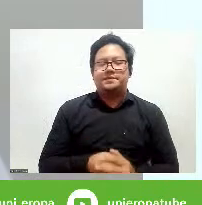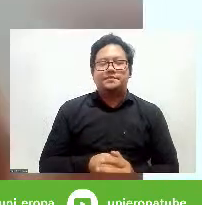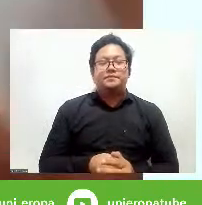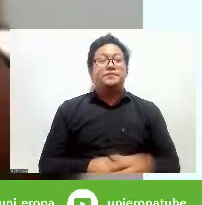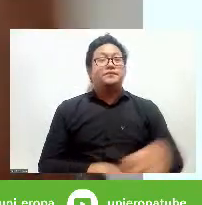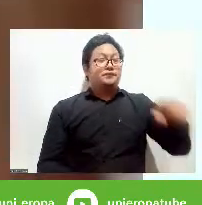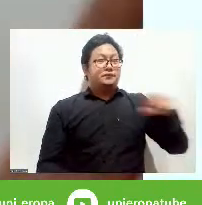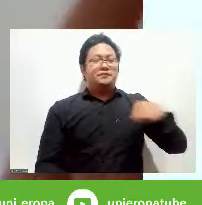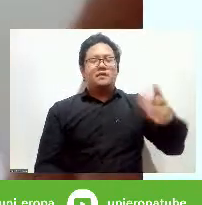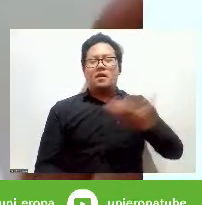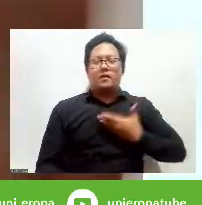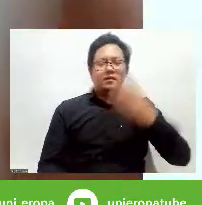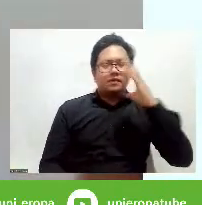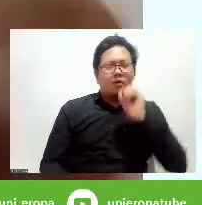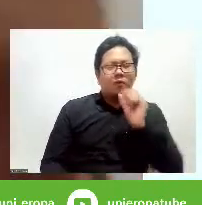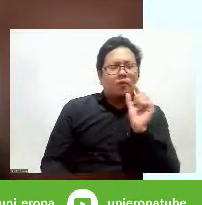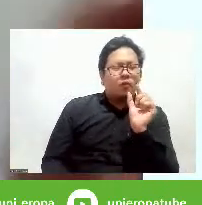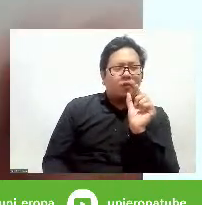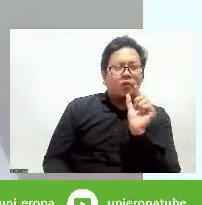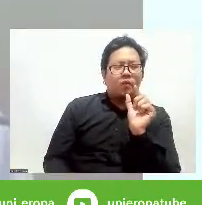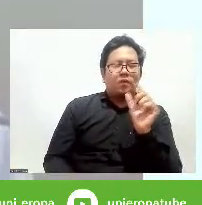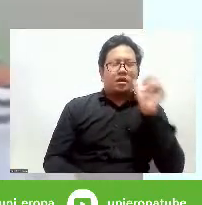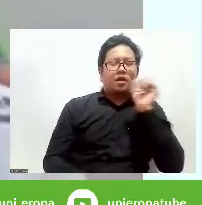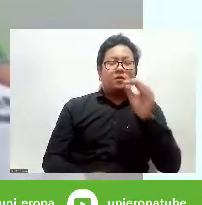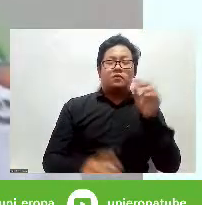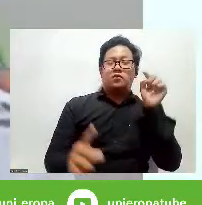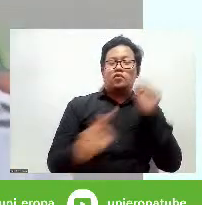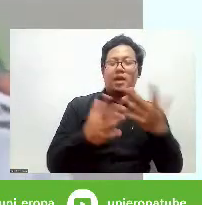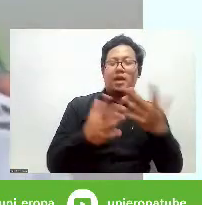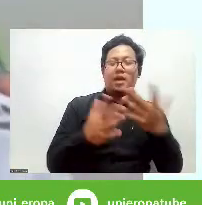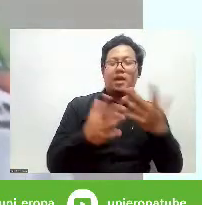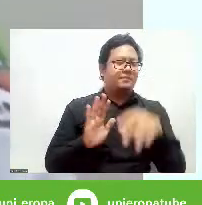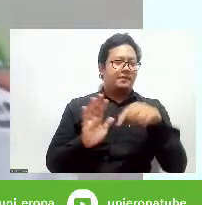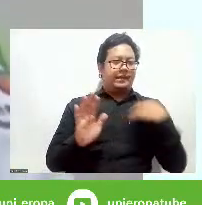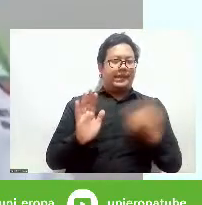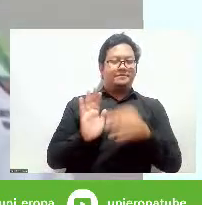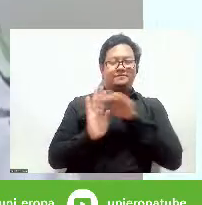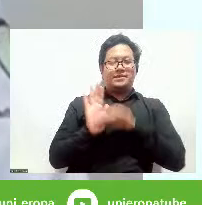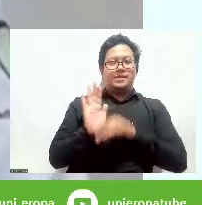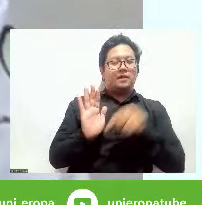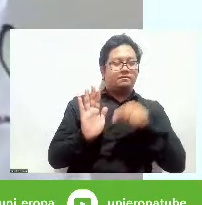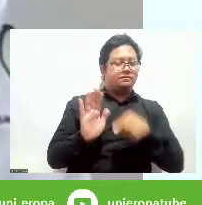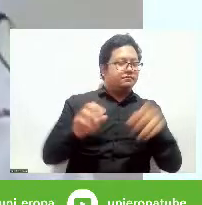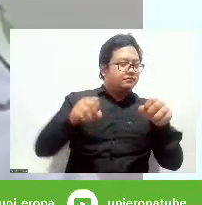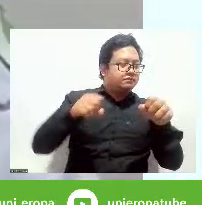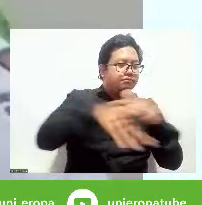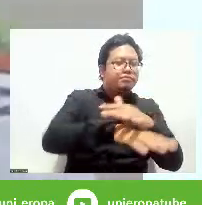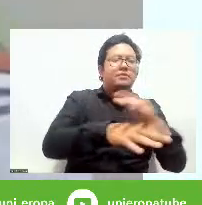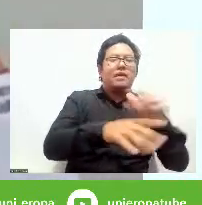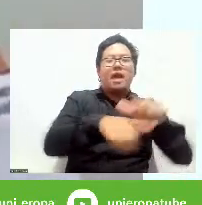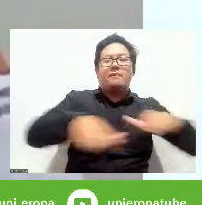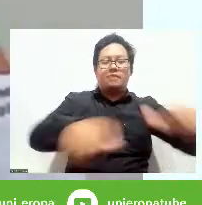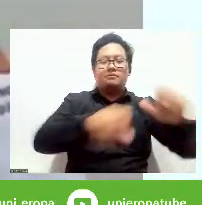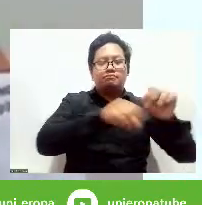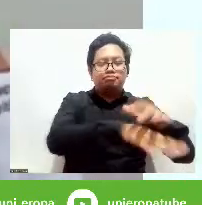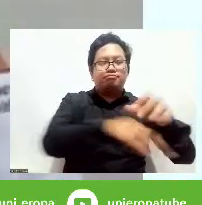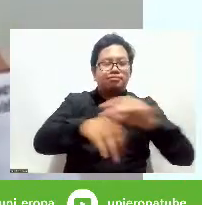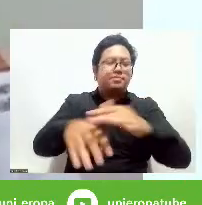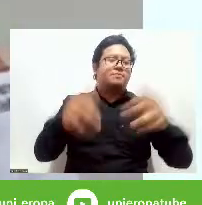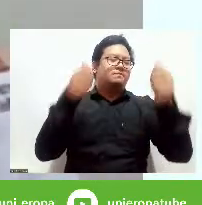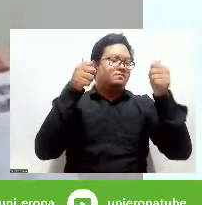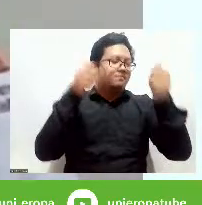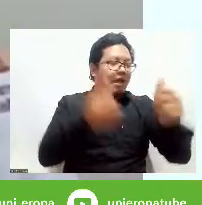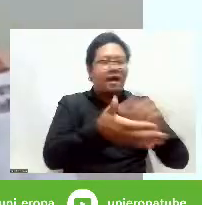akan tepat untuk dilakukan di lapangan Nah itu kan